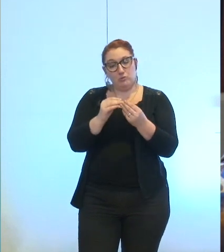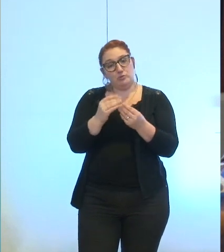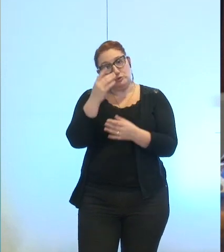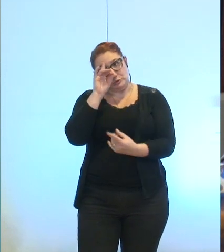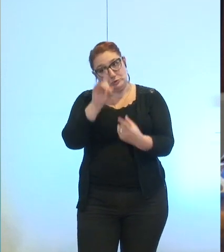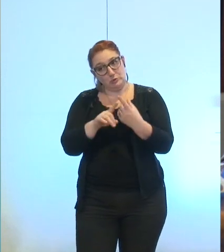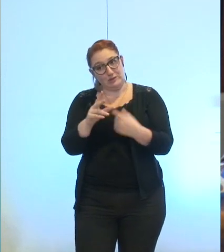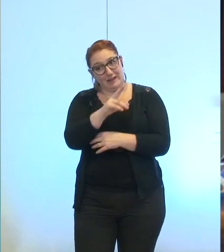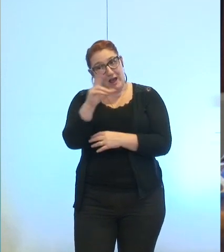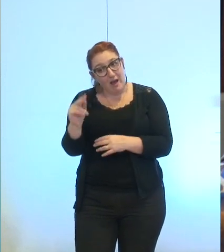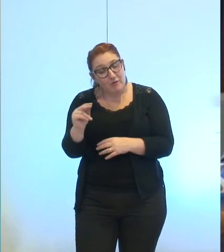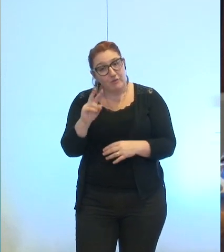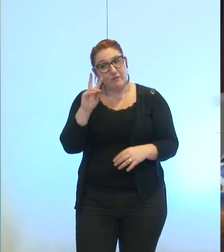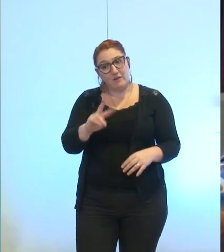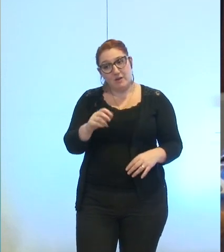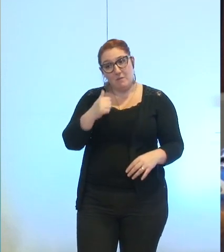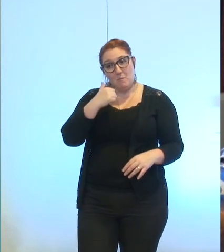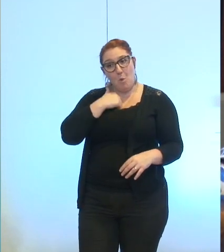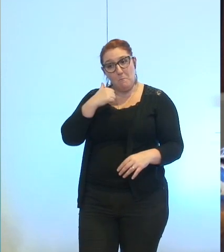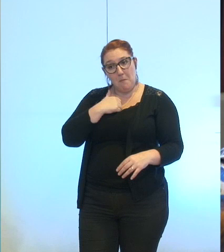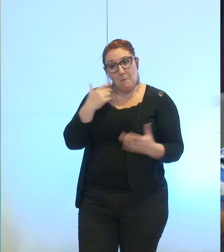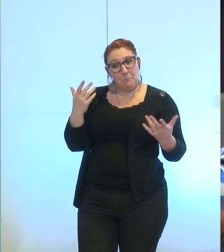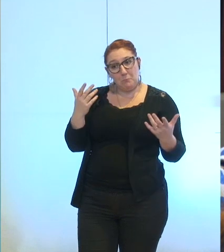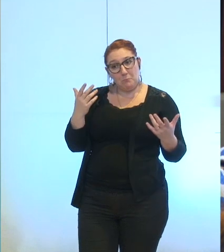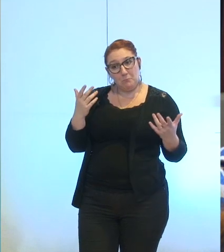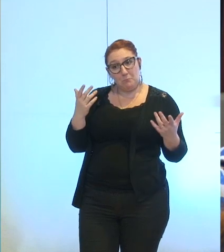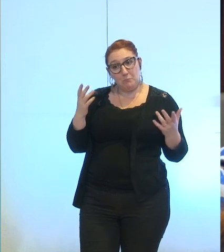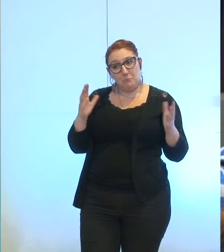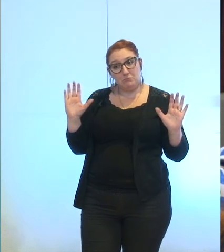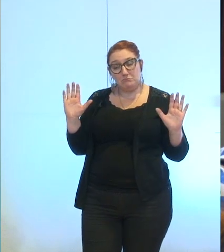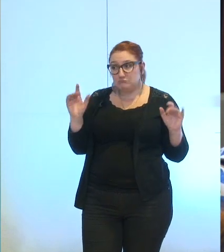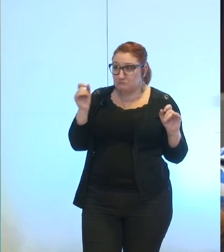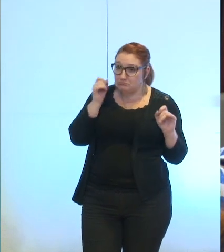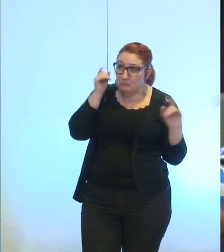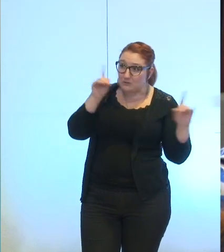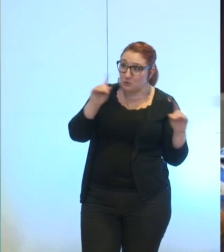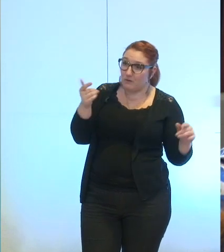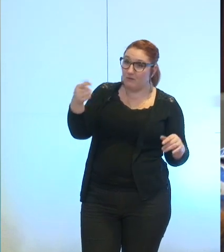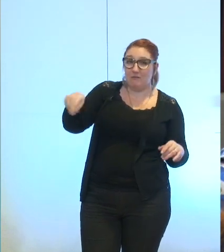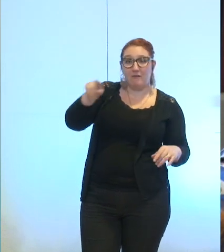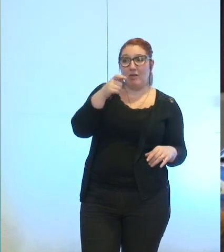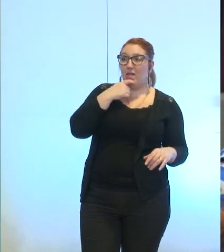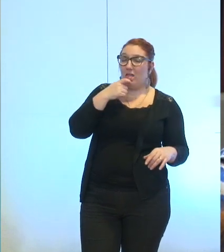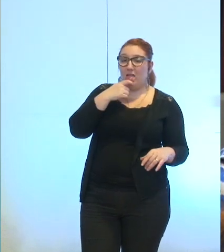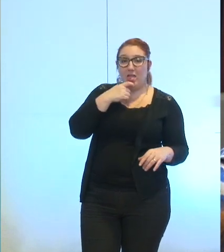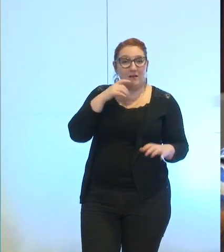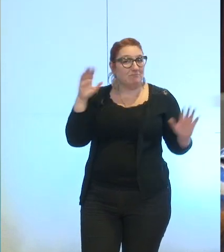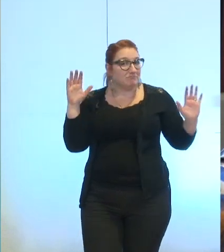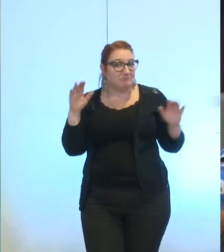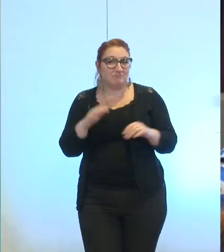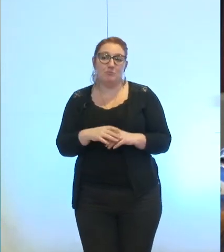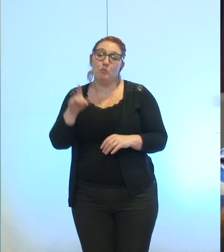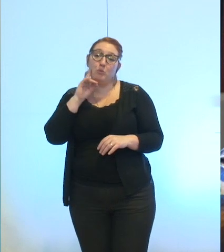grave je suis euh je ne suis pas forcément surprise de vous voir sourire à ces propos